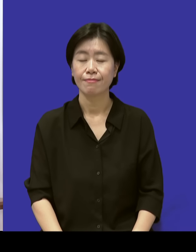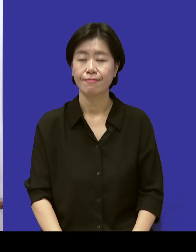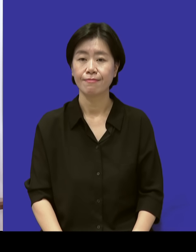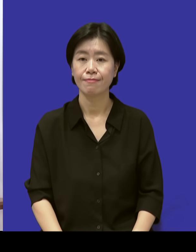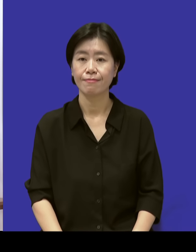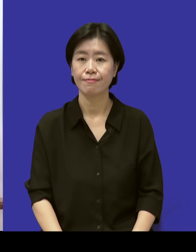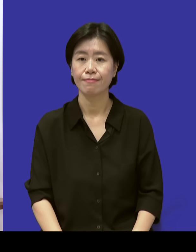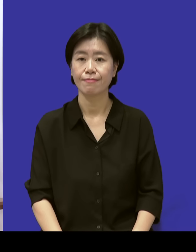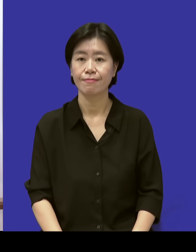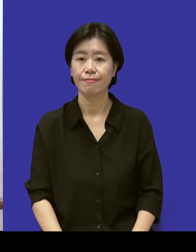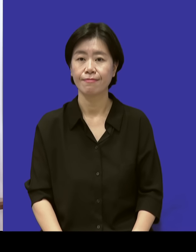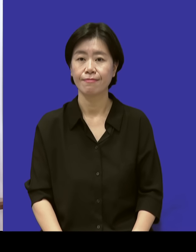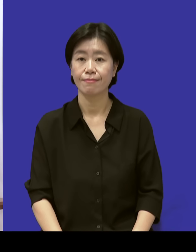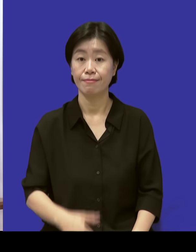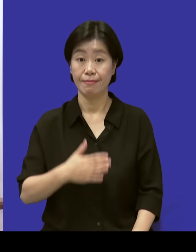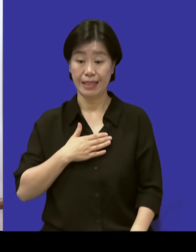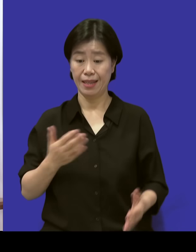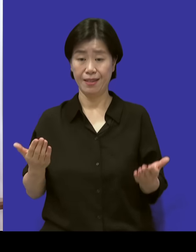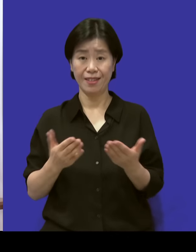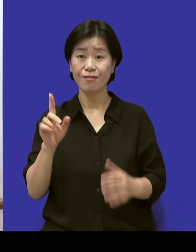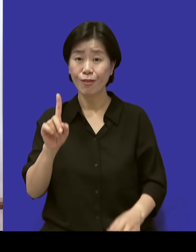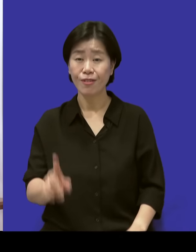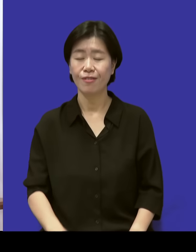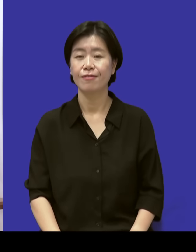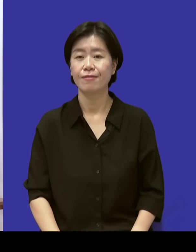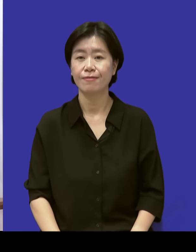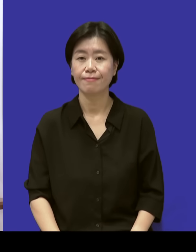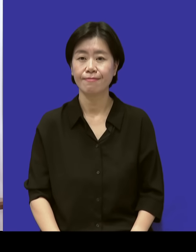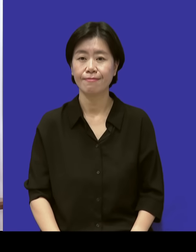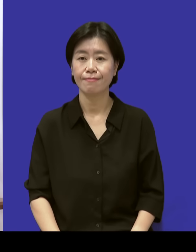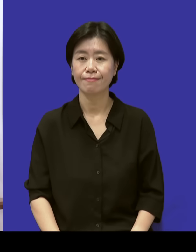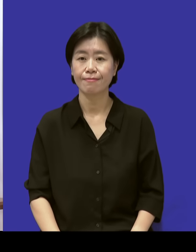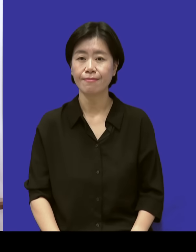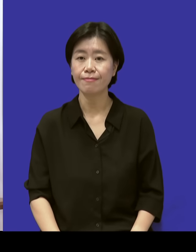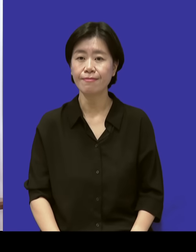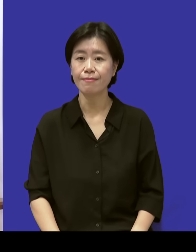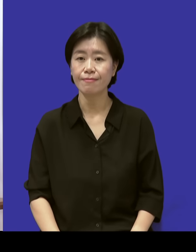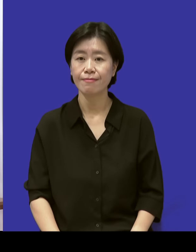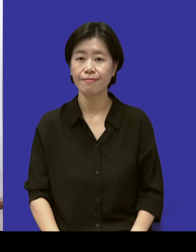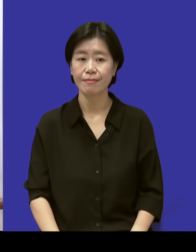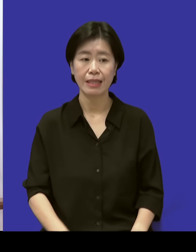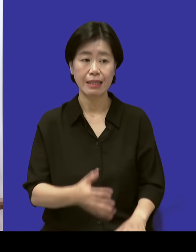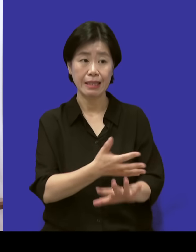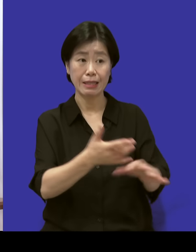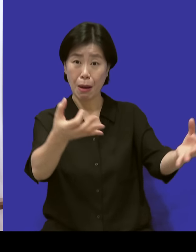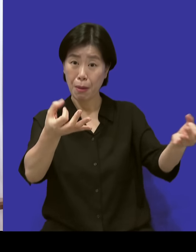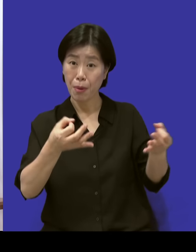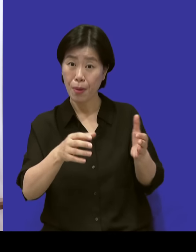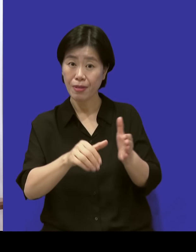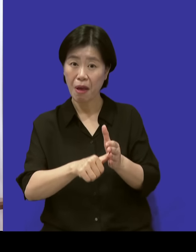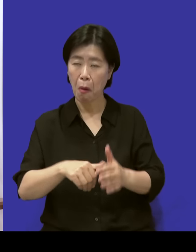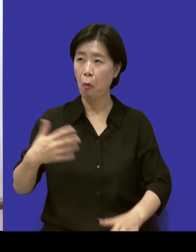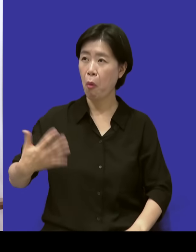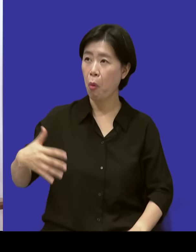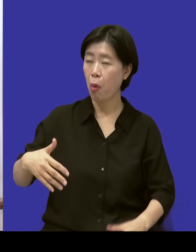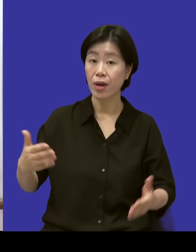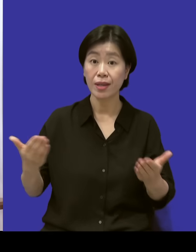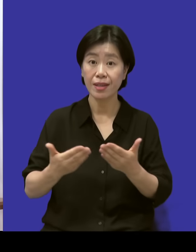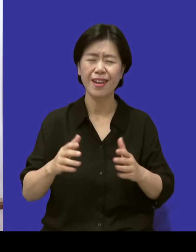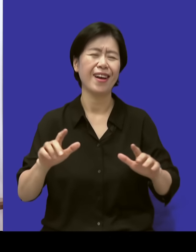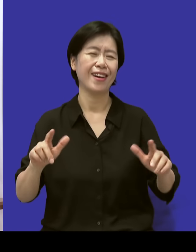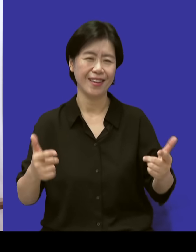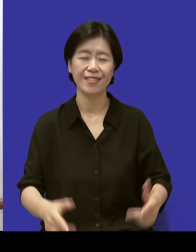사실 저희 직업이 네. 그렇게 막 남들이 선망하는 그런 빛이 나는 직업은 아니에요.